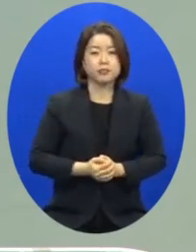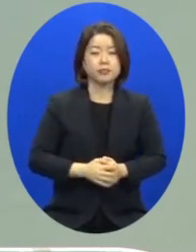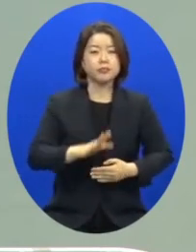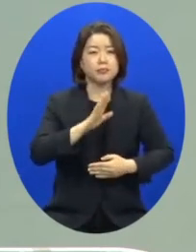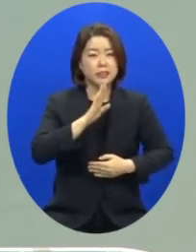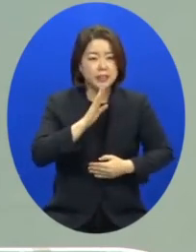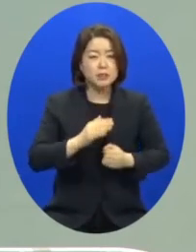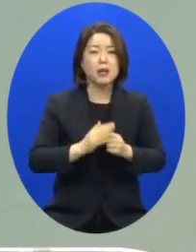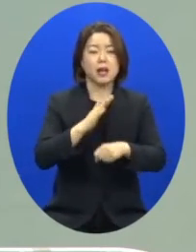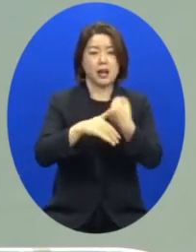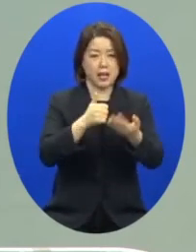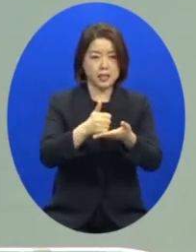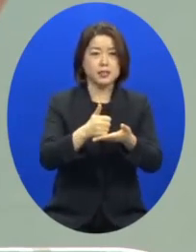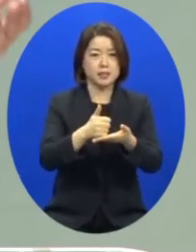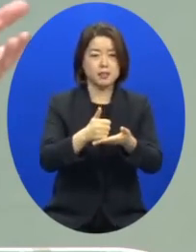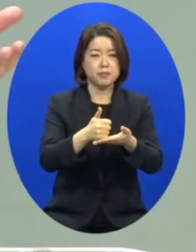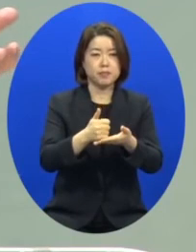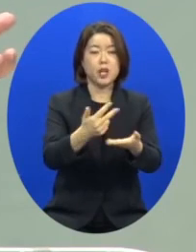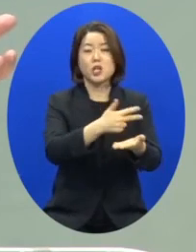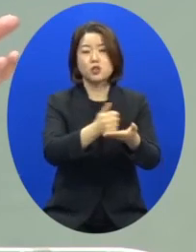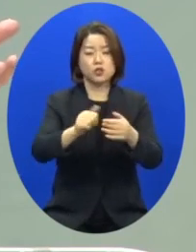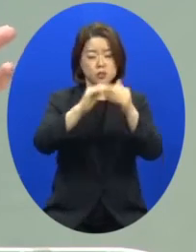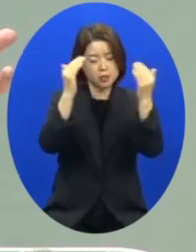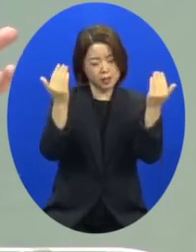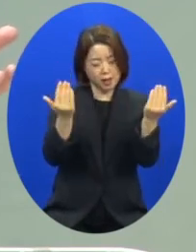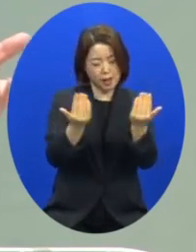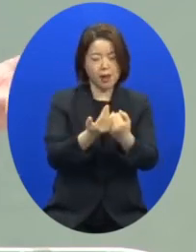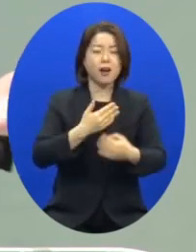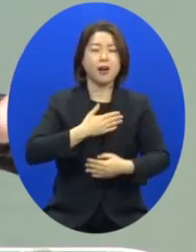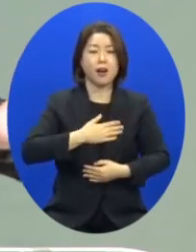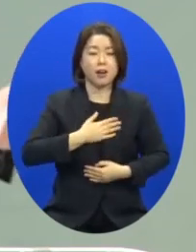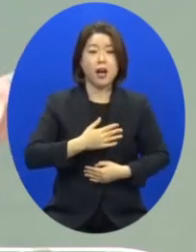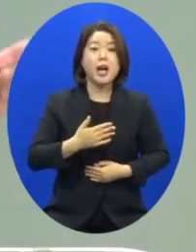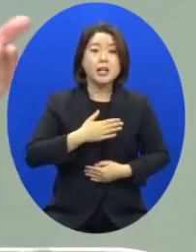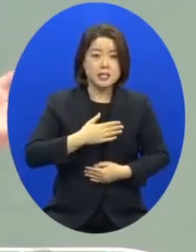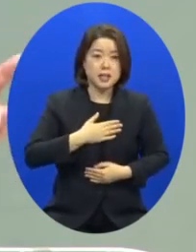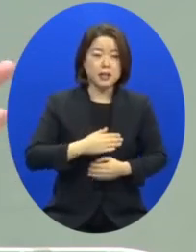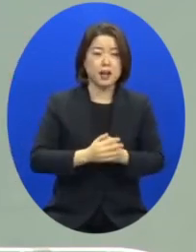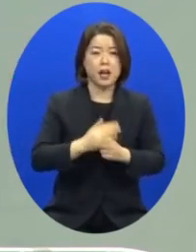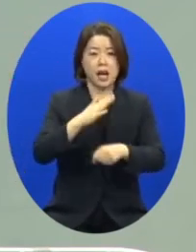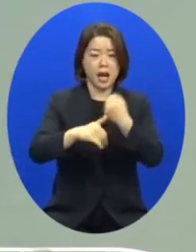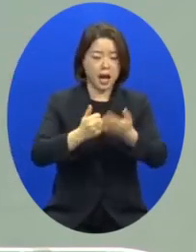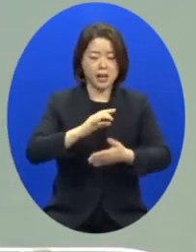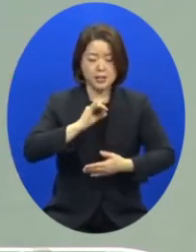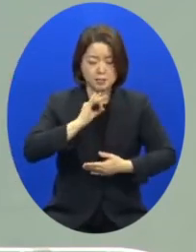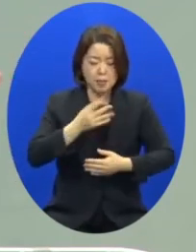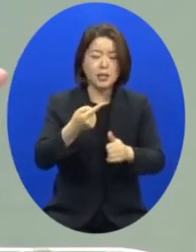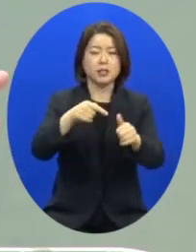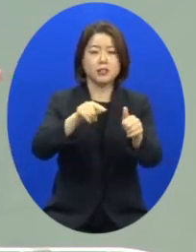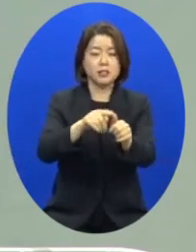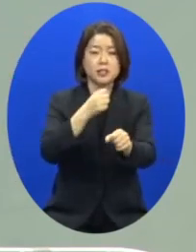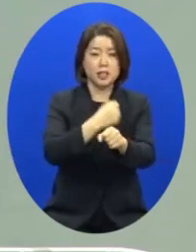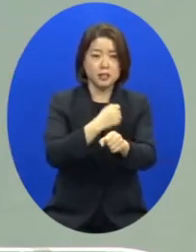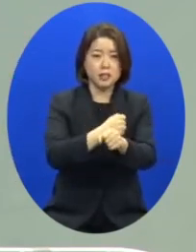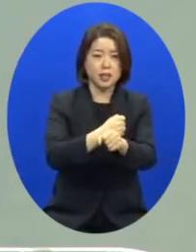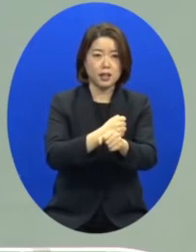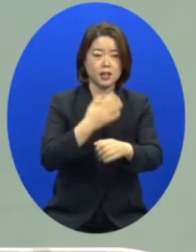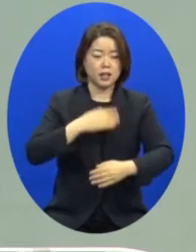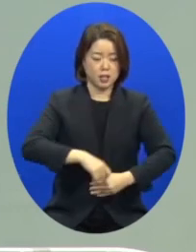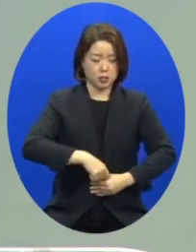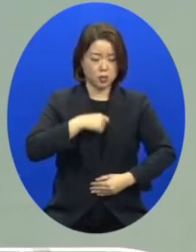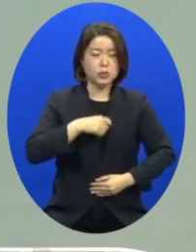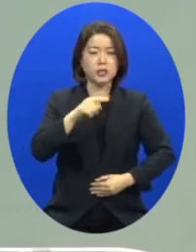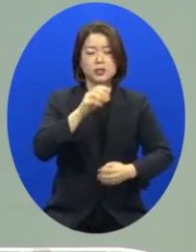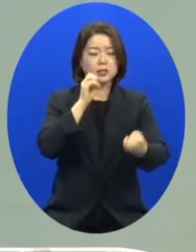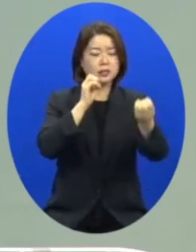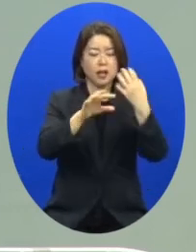정말 하나님 주님은 다 아시잖아요 제가 하나님만을 의지해 는 야 솔직히 그 답을